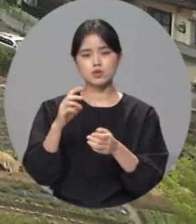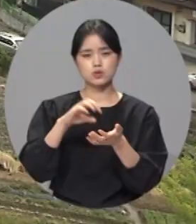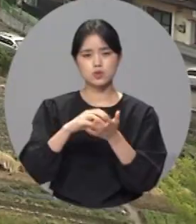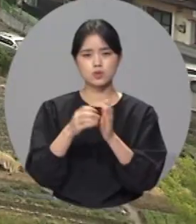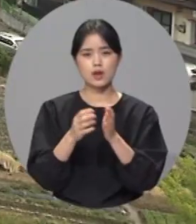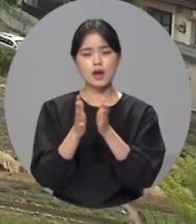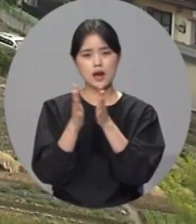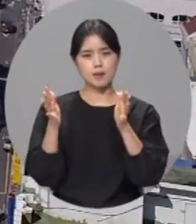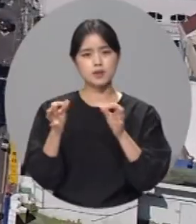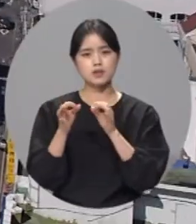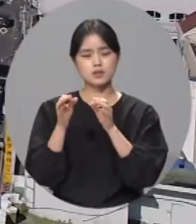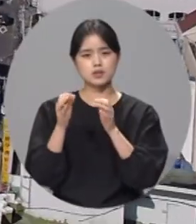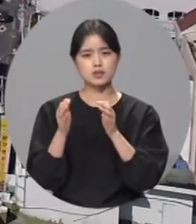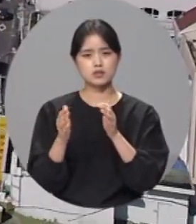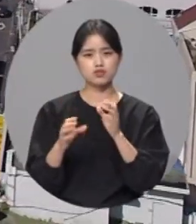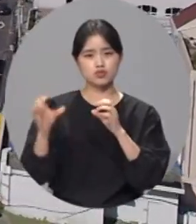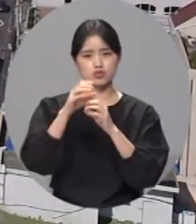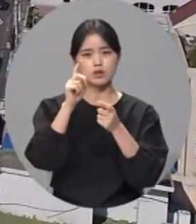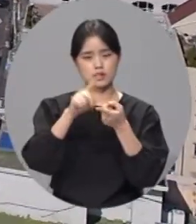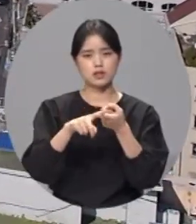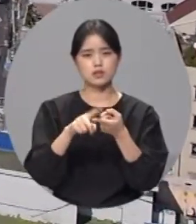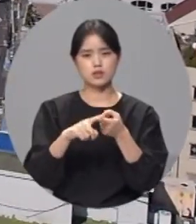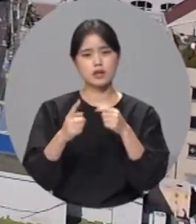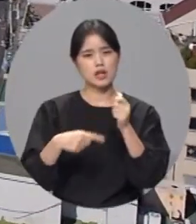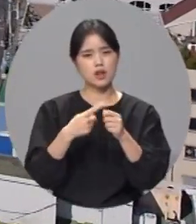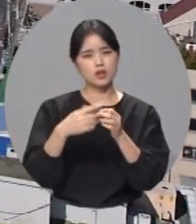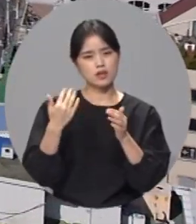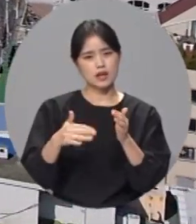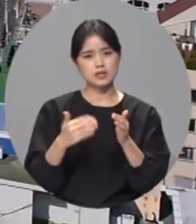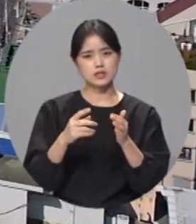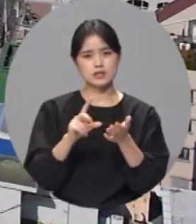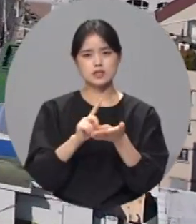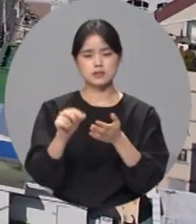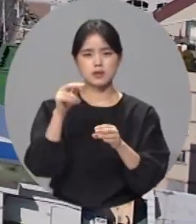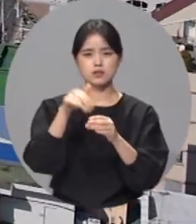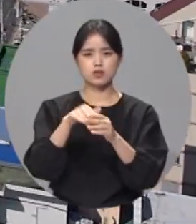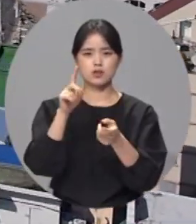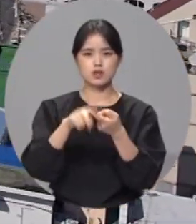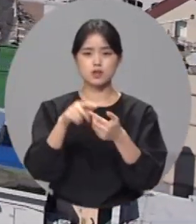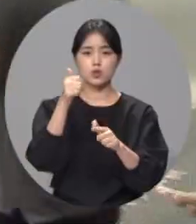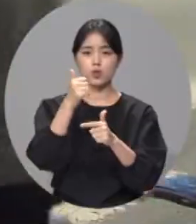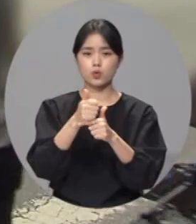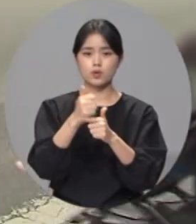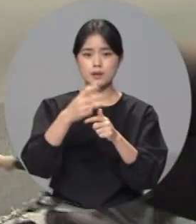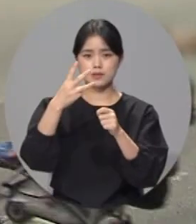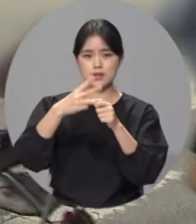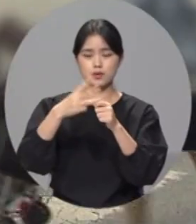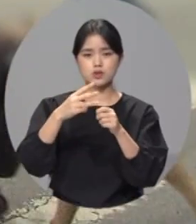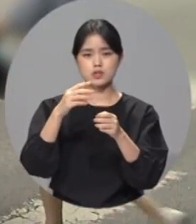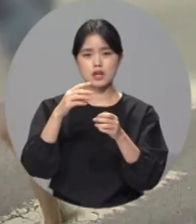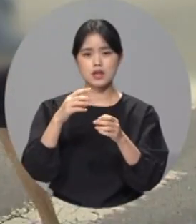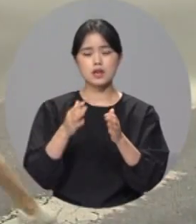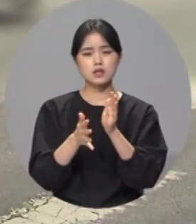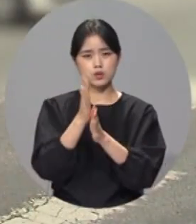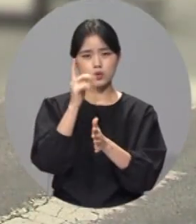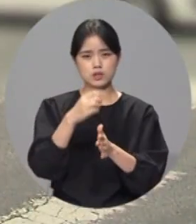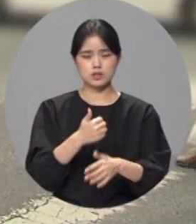공급의 적절성 등입니다. 1년이 채 남지 않은 지방선거에서 호남 3대 도시라는 자부심을 가진